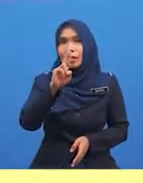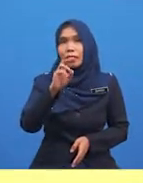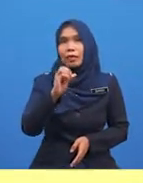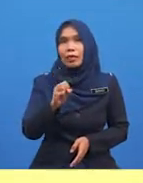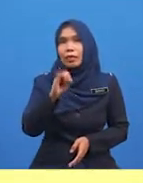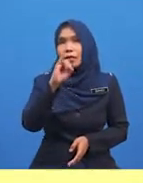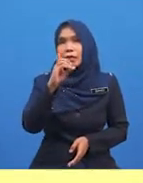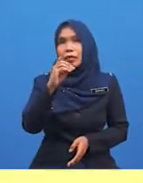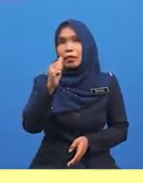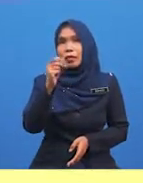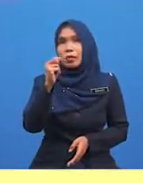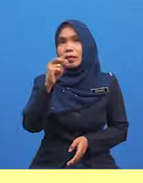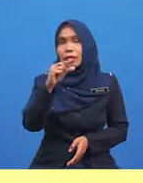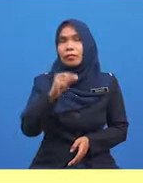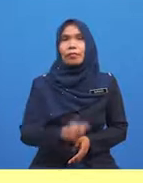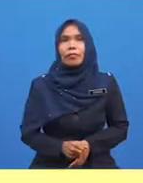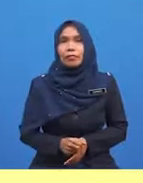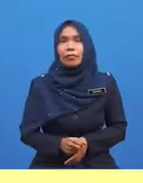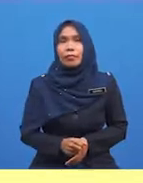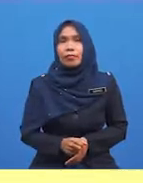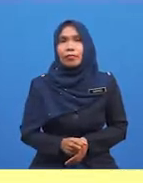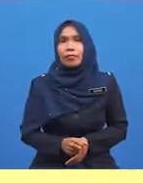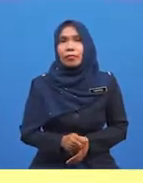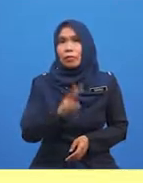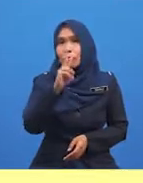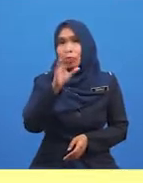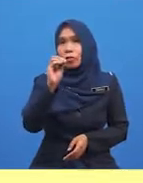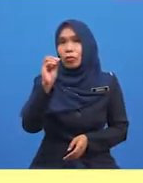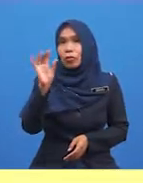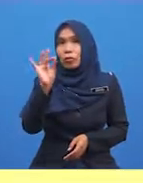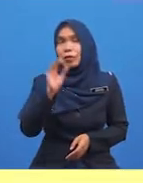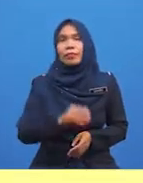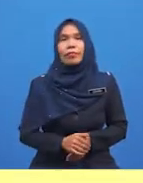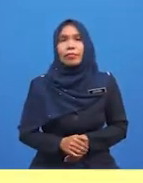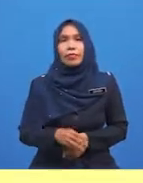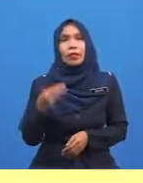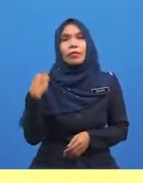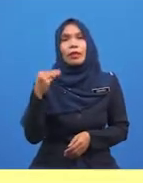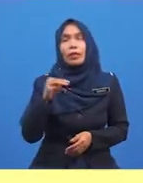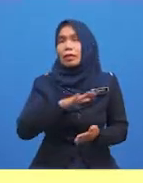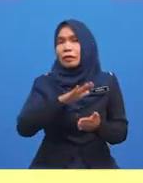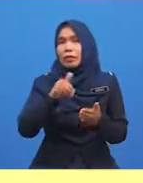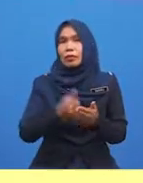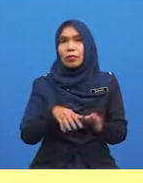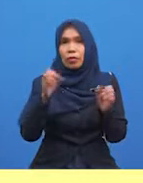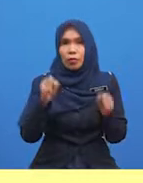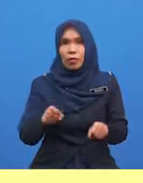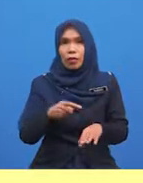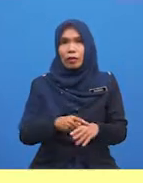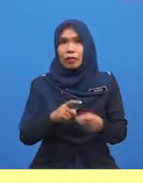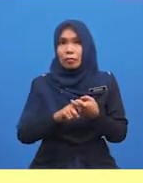iaitu pada tahun 2008. Mereka semua boleh kita kaitkan sebagai